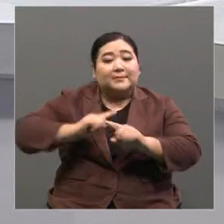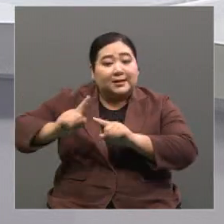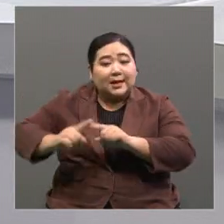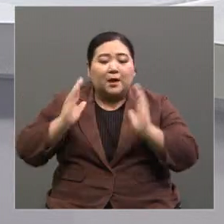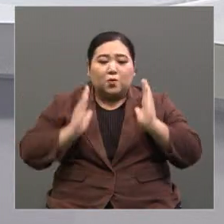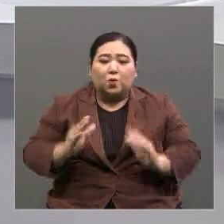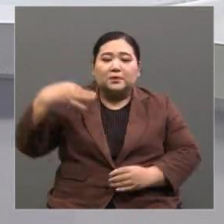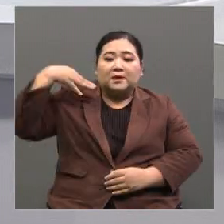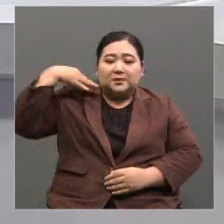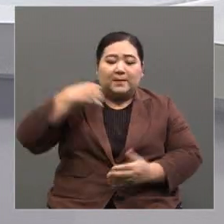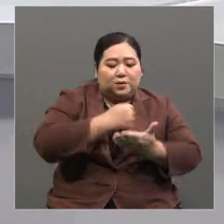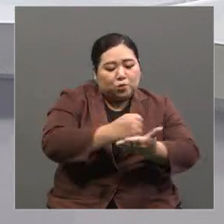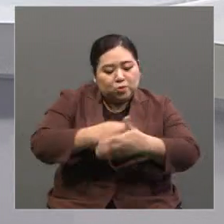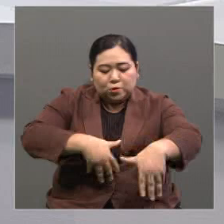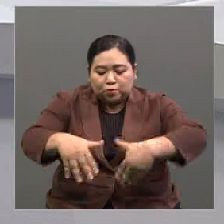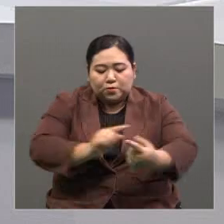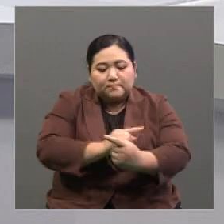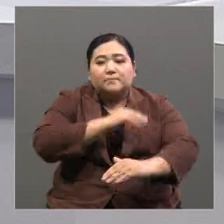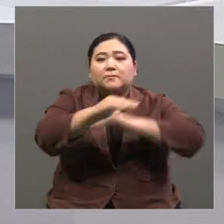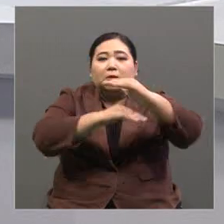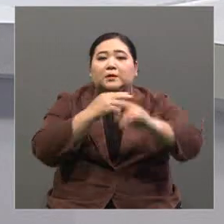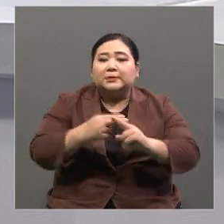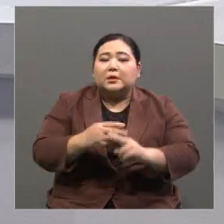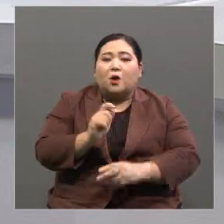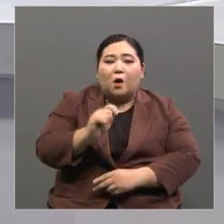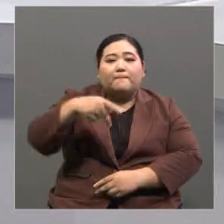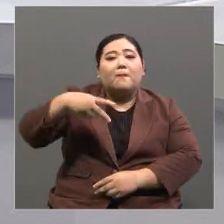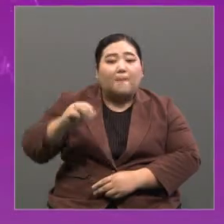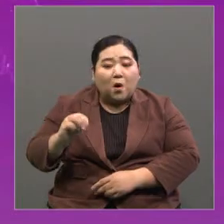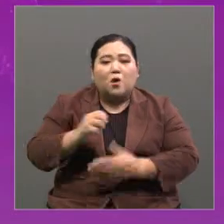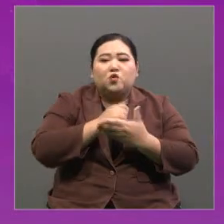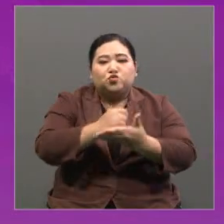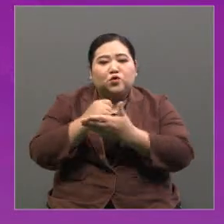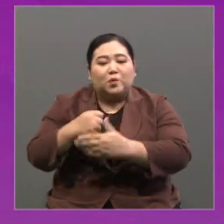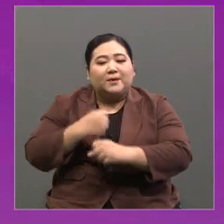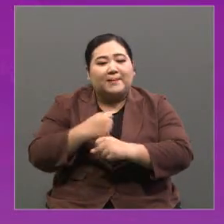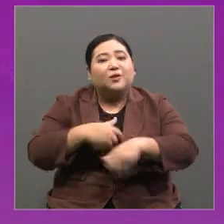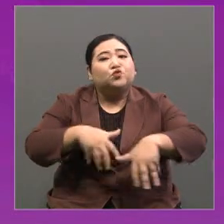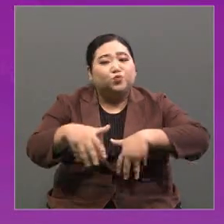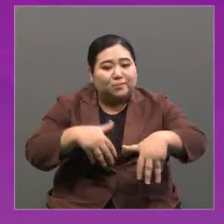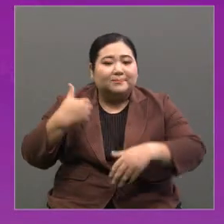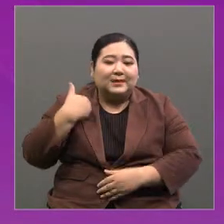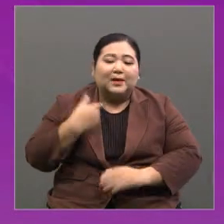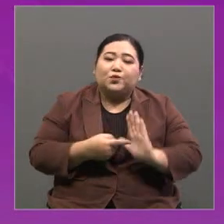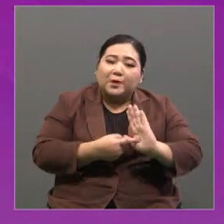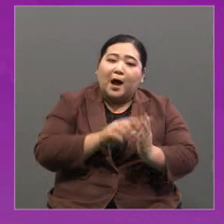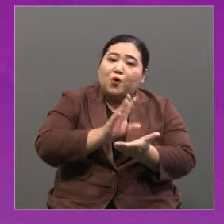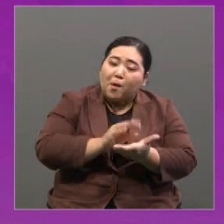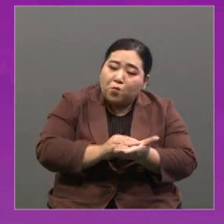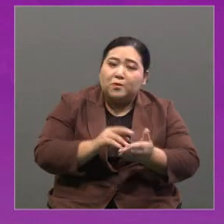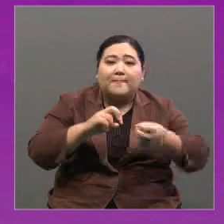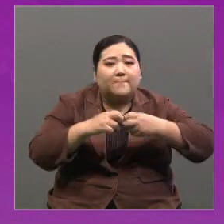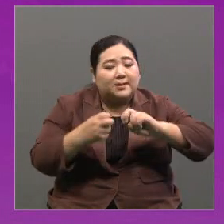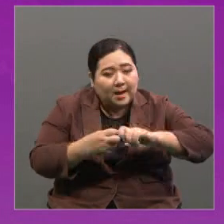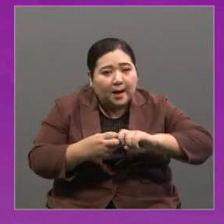พัฒนาสังคมและความมั่นคงของมนุษย์หรือว่าอพมเข้ามาช่วยทำงานในชุมชนครับทั้งให้ข้อมูลด้านของปัญหา